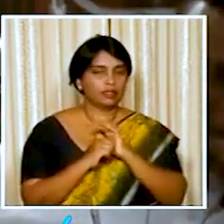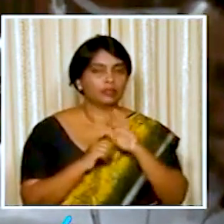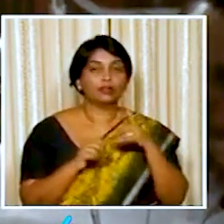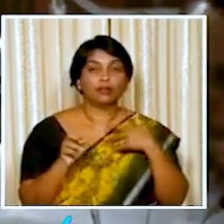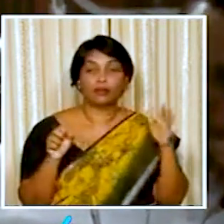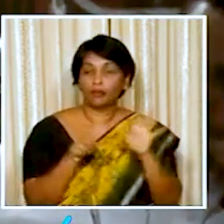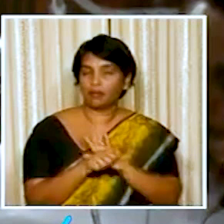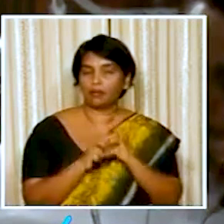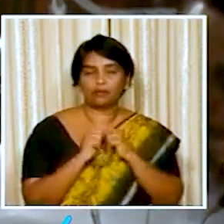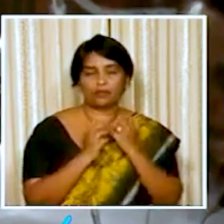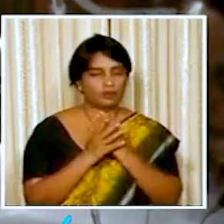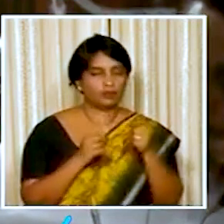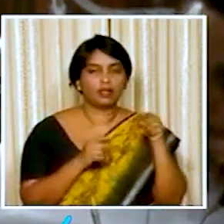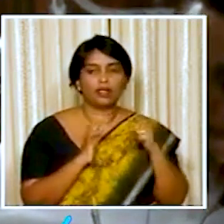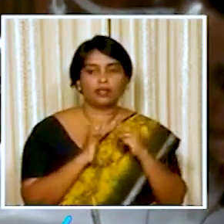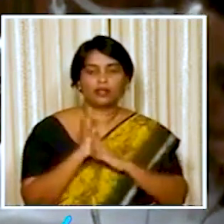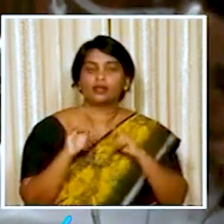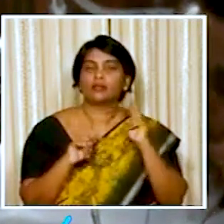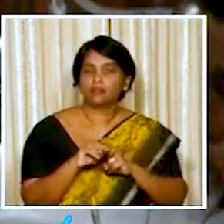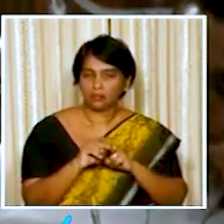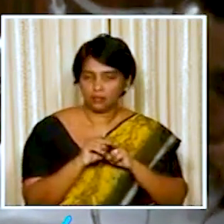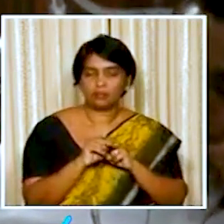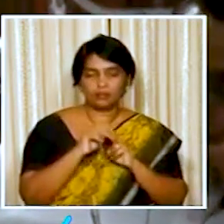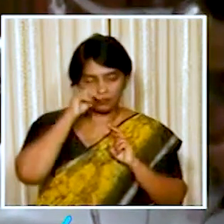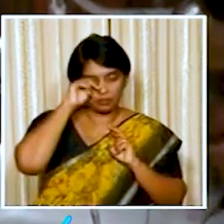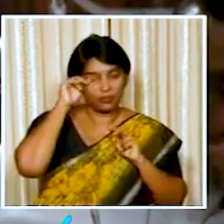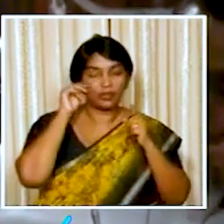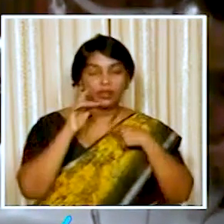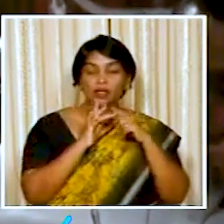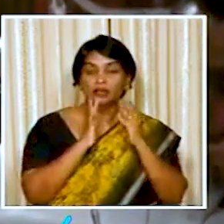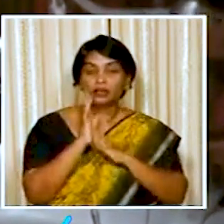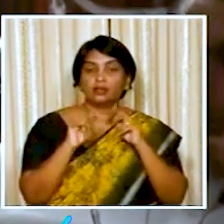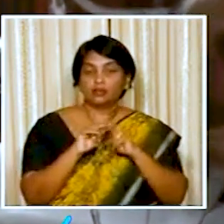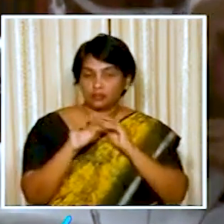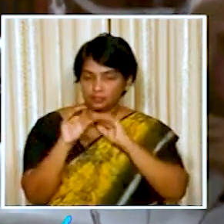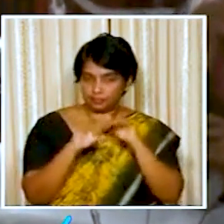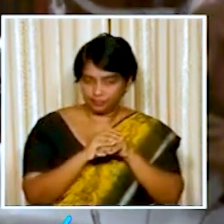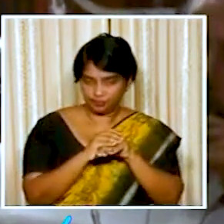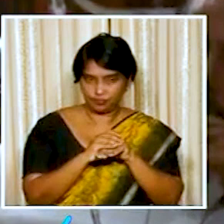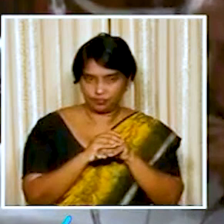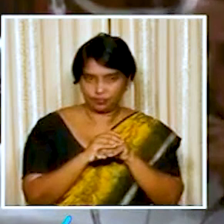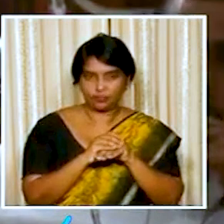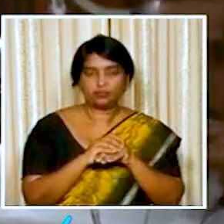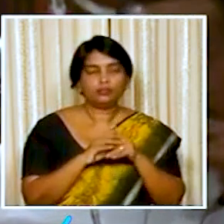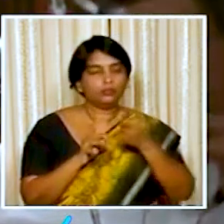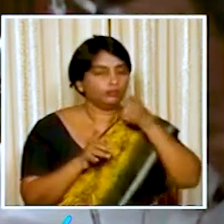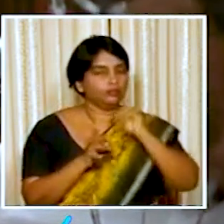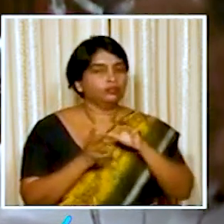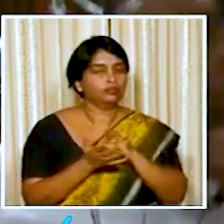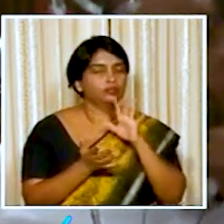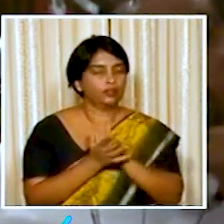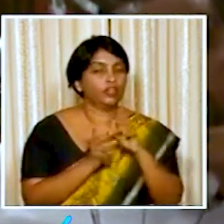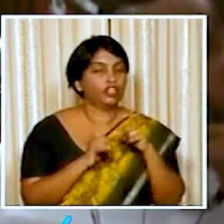සම්පූර්ණ ප්‍රශ්න විසඳෙන්නේ මොකද්ද මේකල IMF එකත් කරලා තියෙන්නේ මේගොල්ලෝ IMF එකට ගිහිල්ලා IMF එකෙන් එකඟතාවය අරගෙන තියෙනවා ඩොලර්